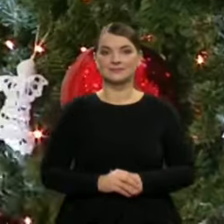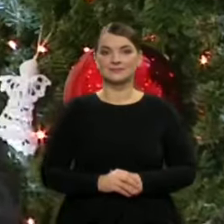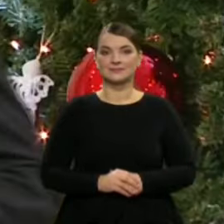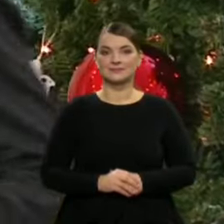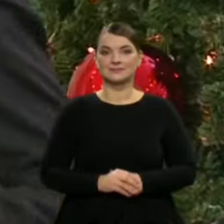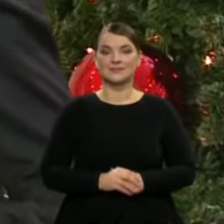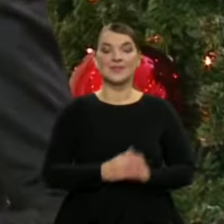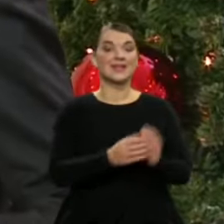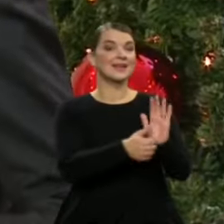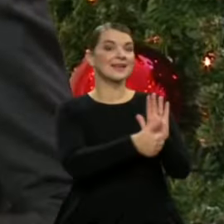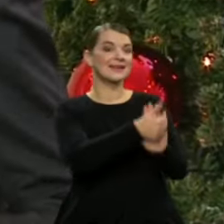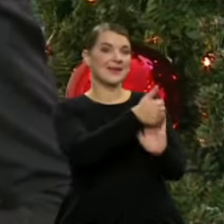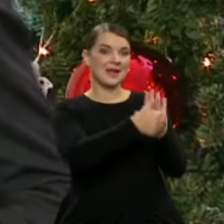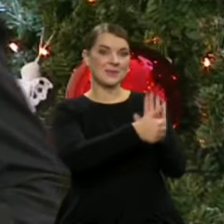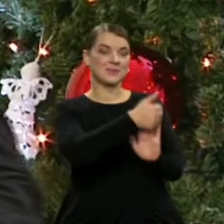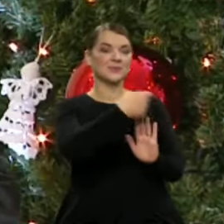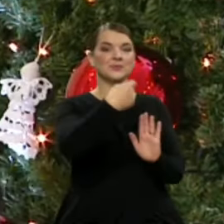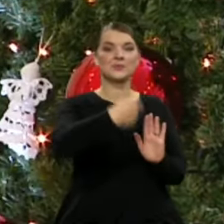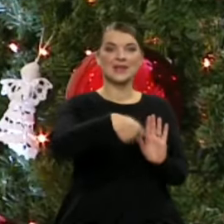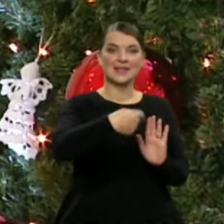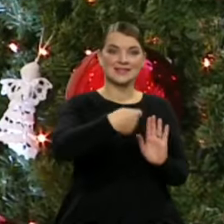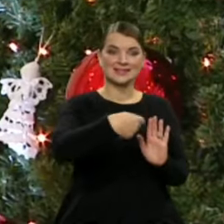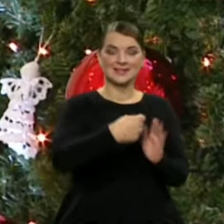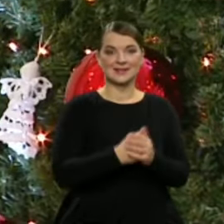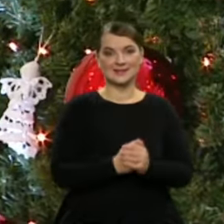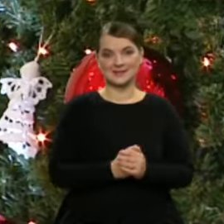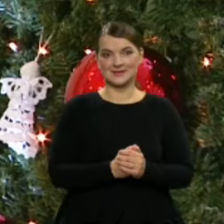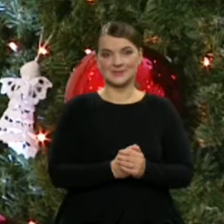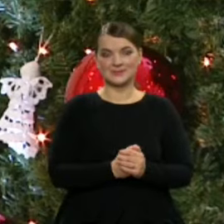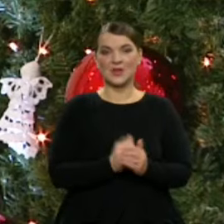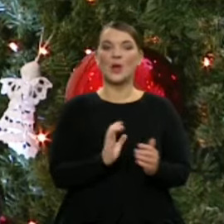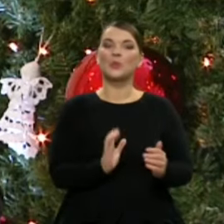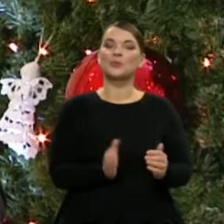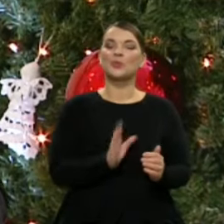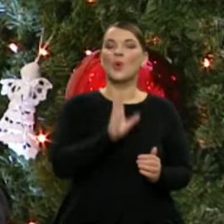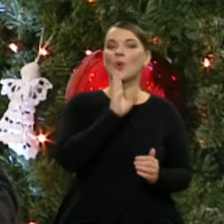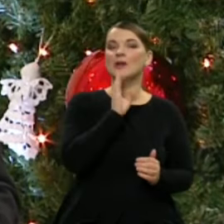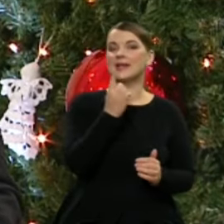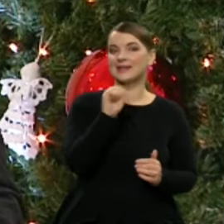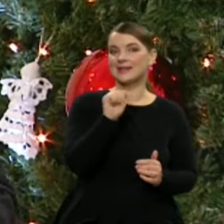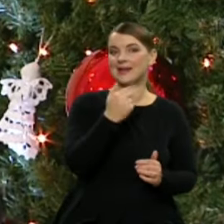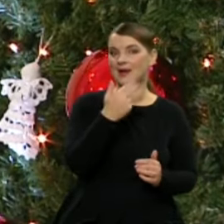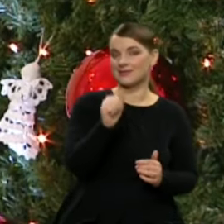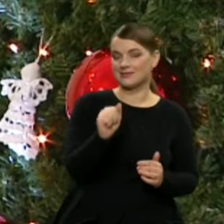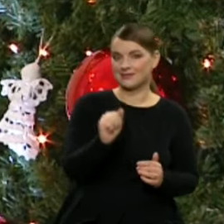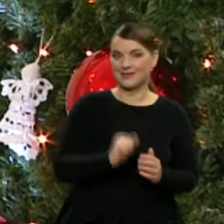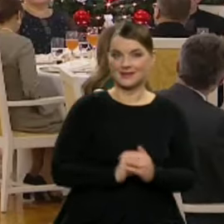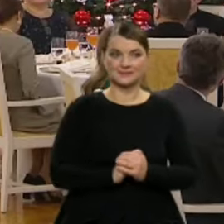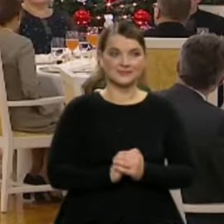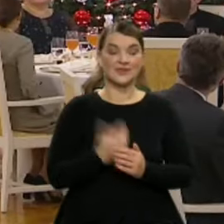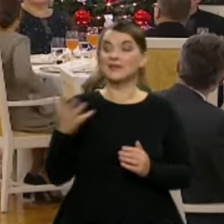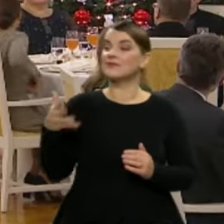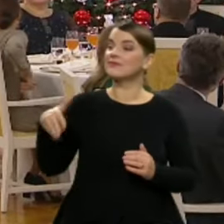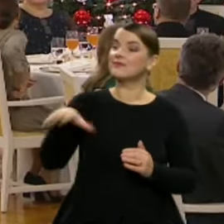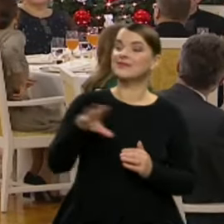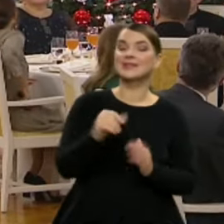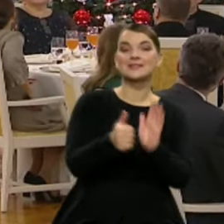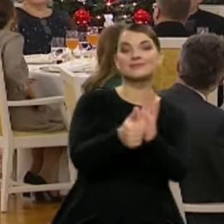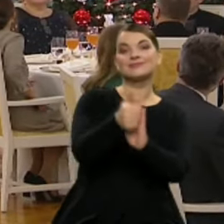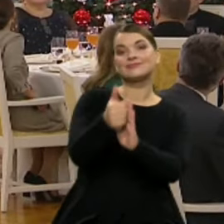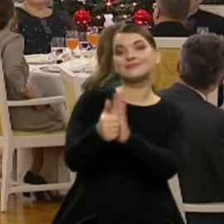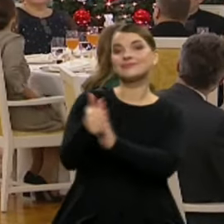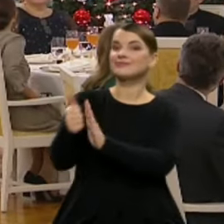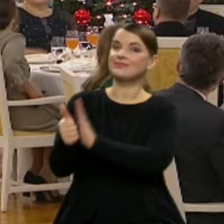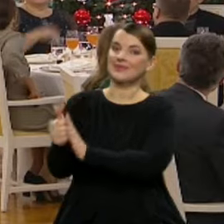Jūsų ekscelencija, prezidente, miela ponė Diana, ekscelencijos, garbus šių maldos